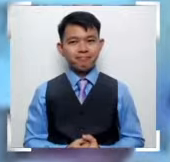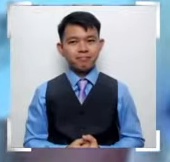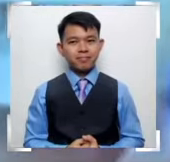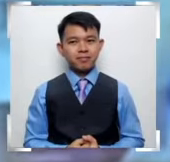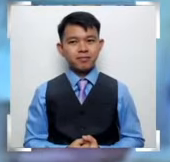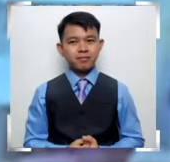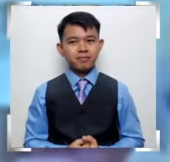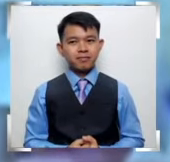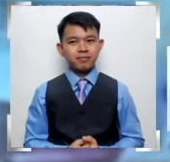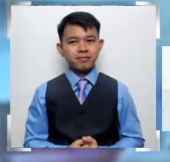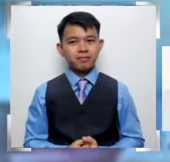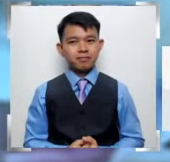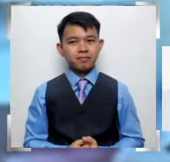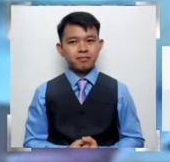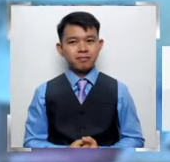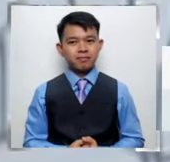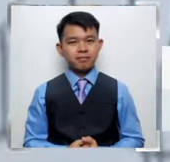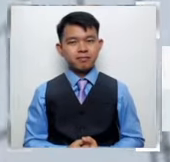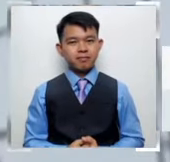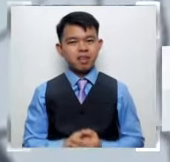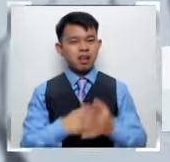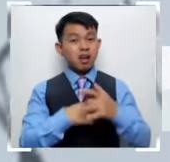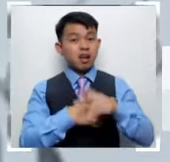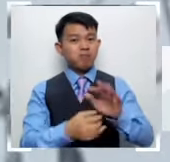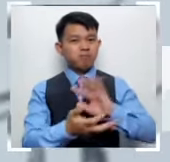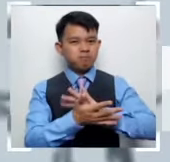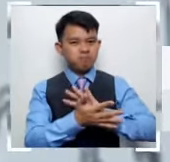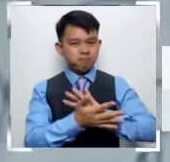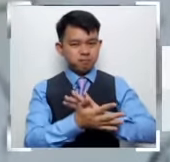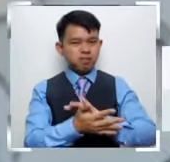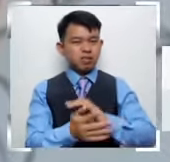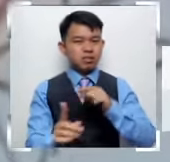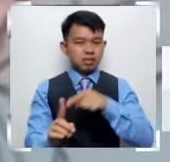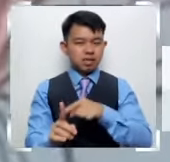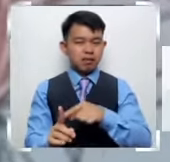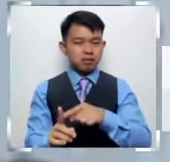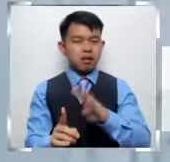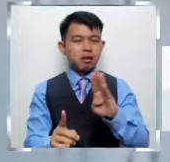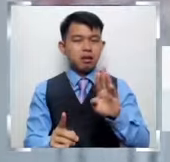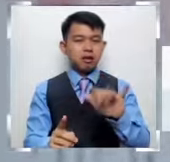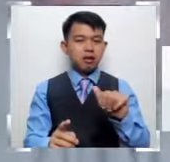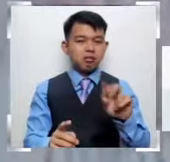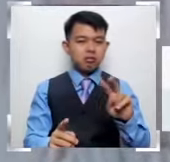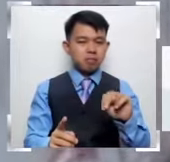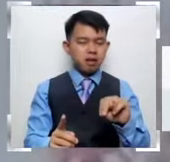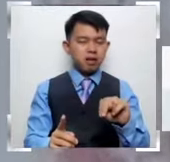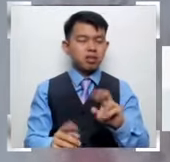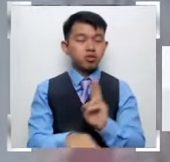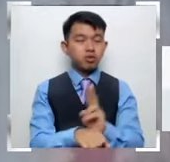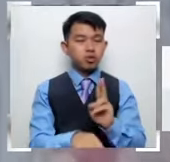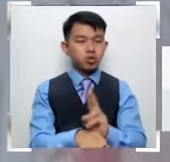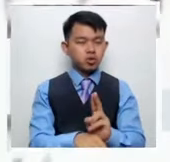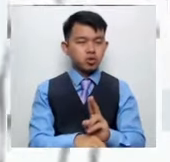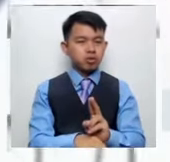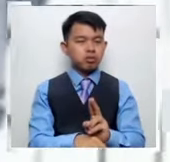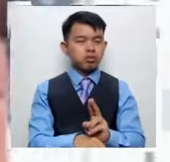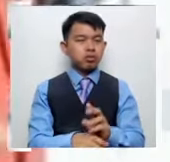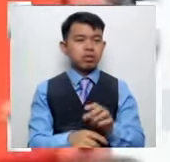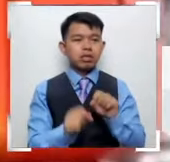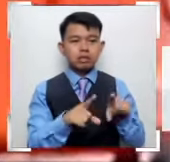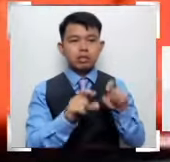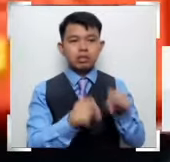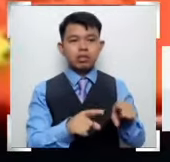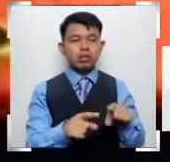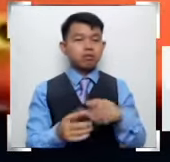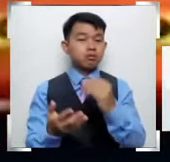Na magka-pandemic, naisipan ni Carl Brian Saldivar at kanyang asawa na ipambarter ang kanyang mga obra, kapalit ng bigas at